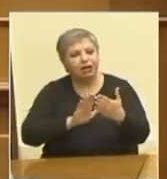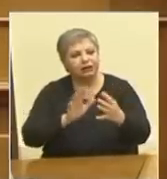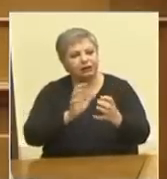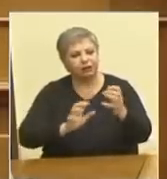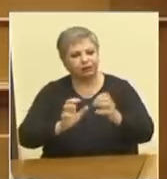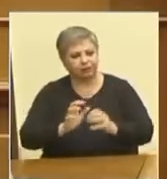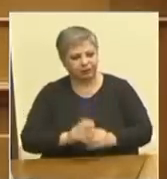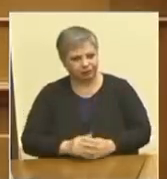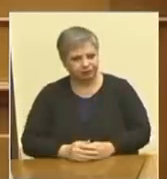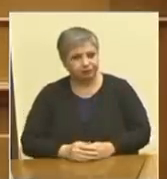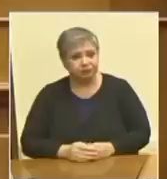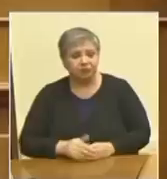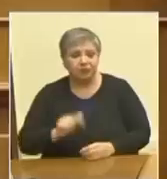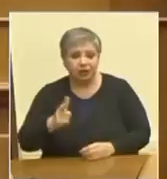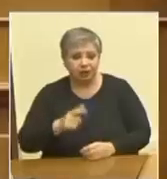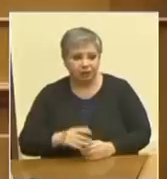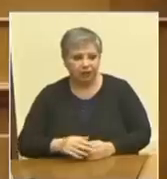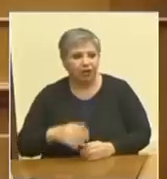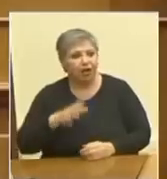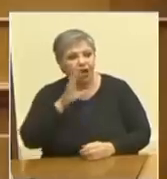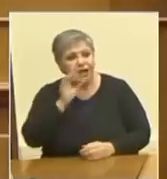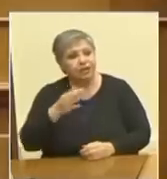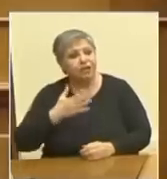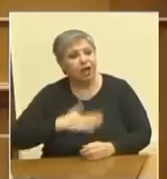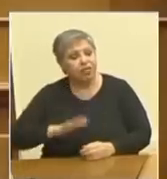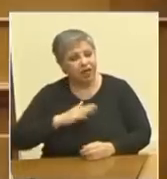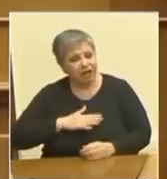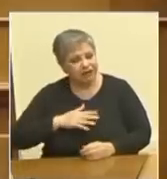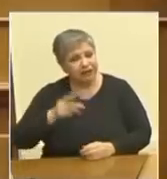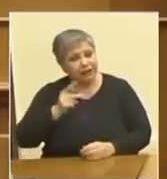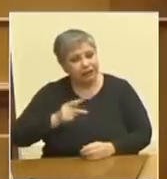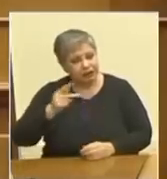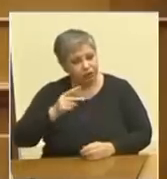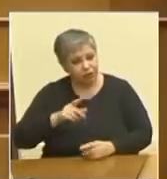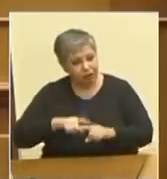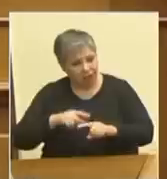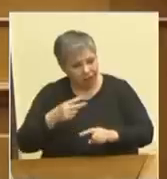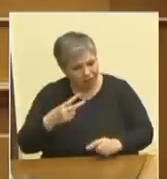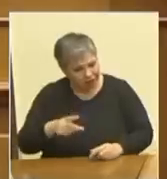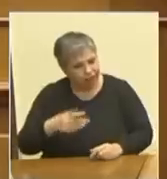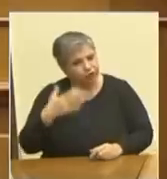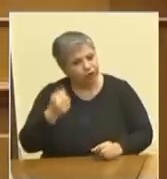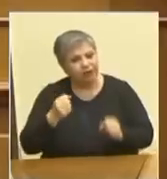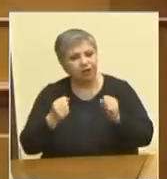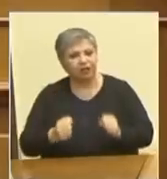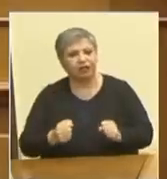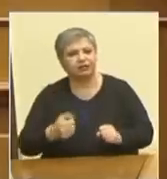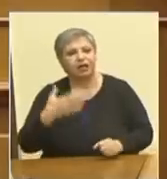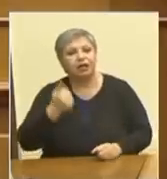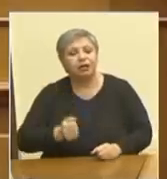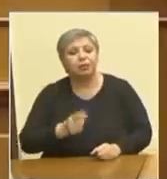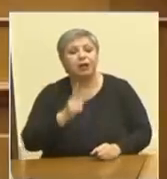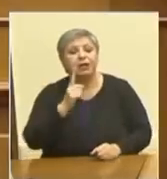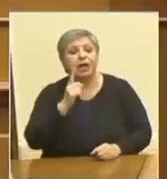πραγματικά θέλετε η ελληνική κοινωνία να τοποθετηθεί για το ζήτημα αυτό, υπάρχει ένας και μόνο